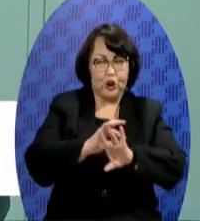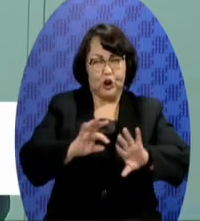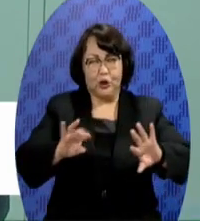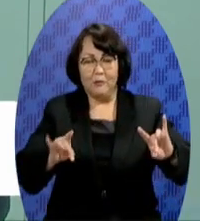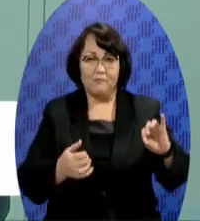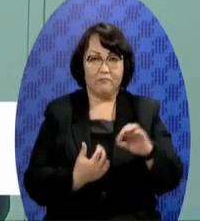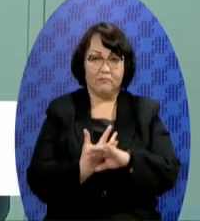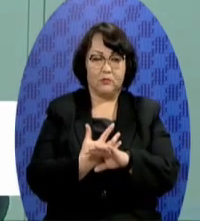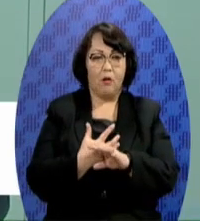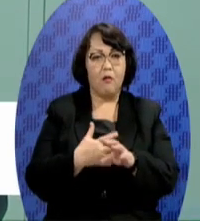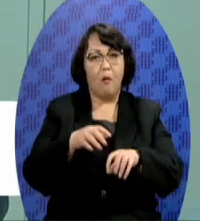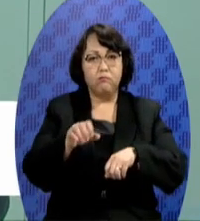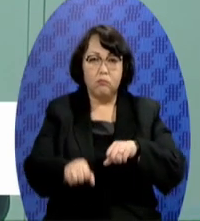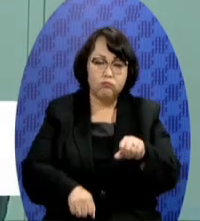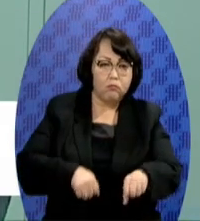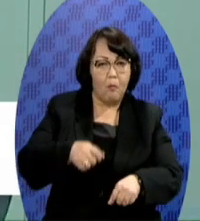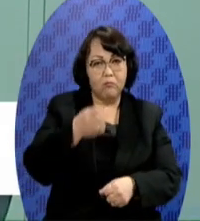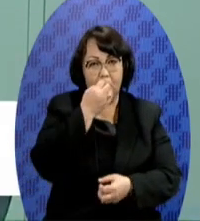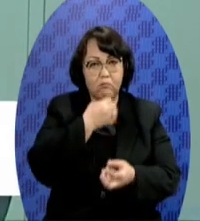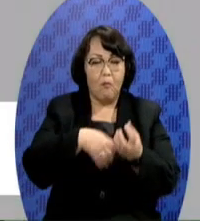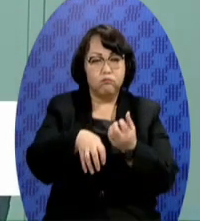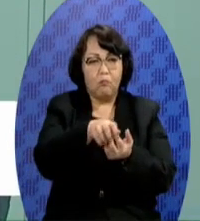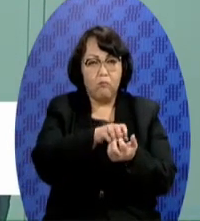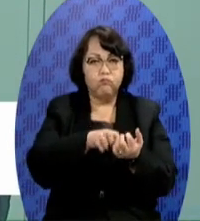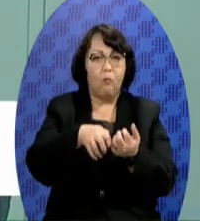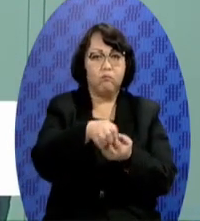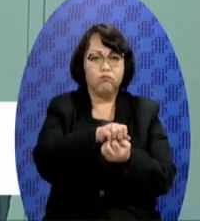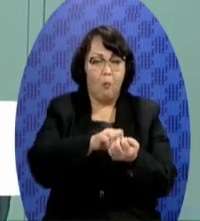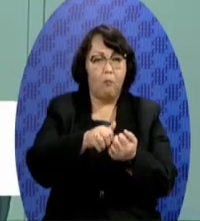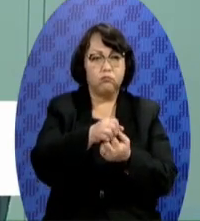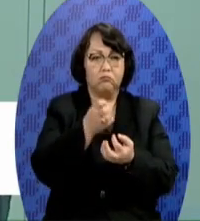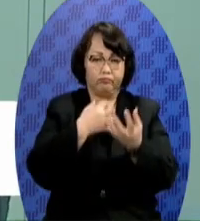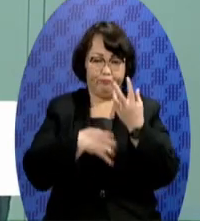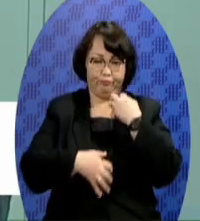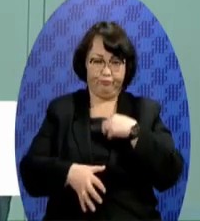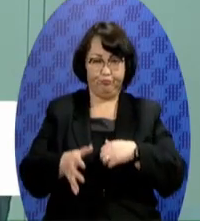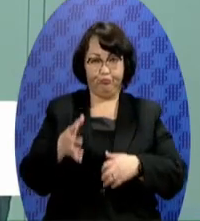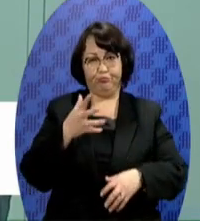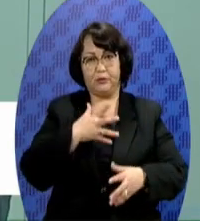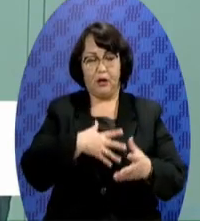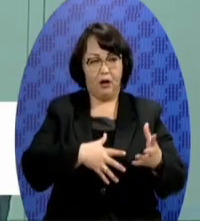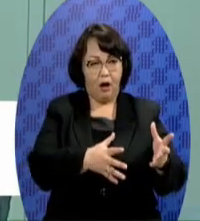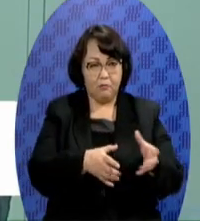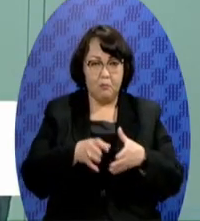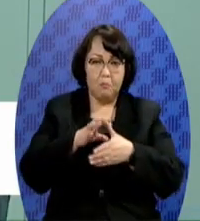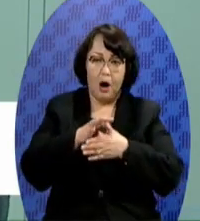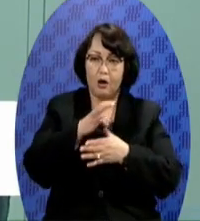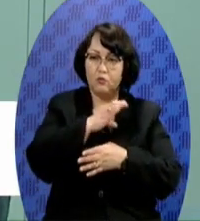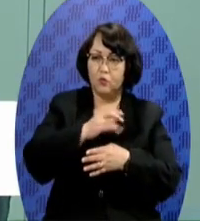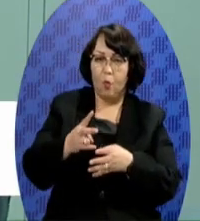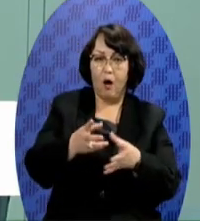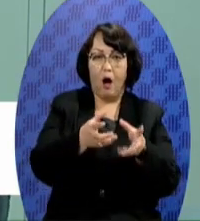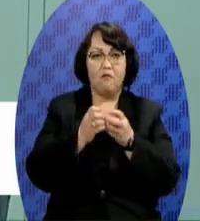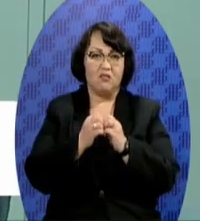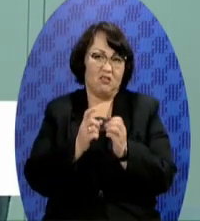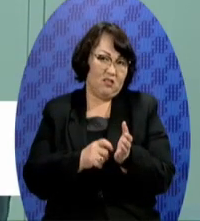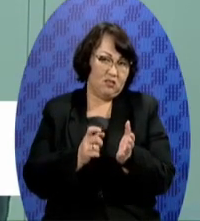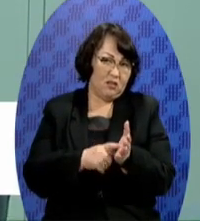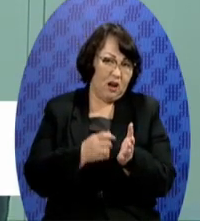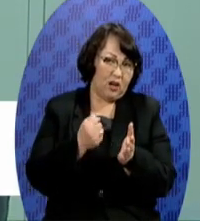хүнс юм уу ашиг шим болгож өгдөг. Тэгэхээр өнөөдөр ирээдүйд энэ дэлхийн хамгийн их